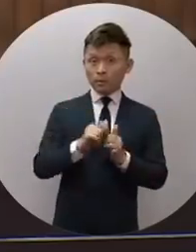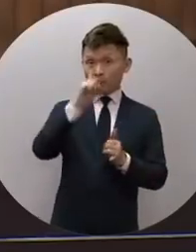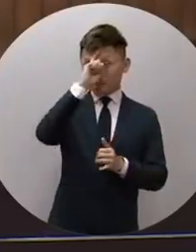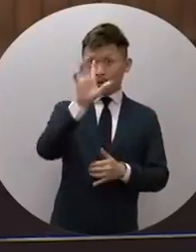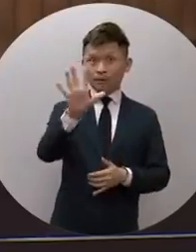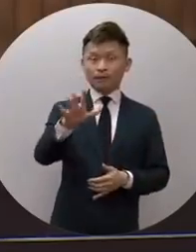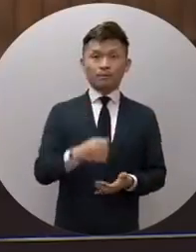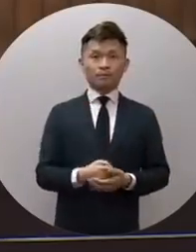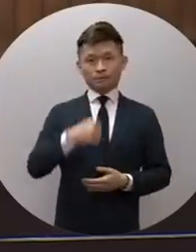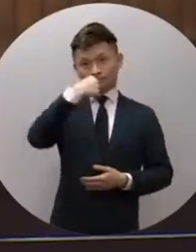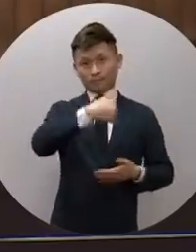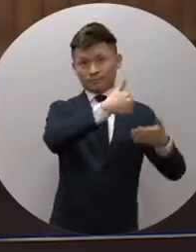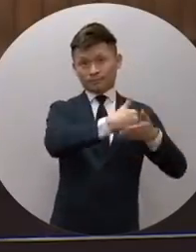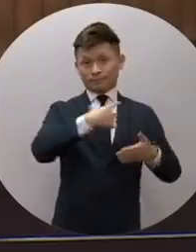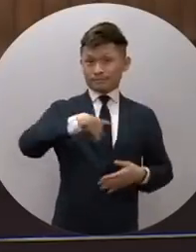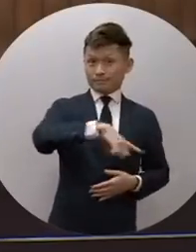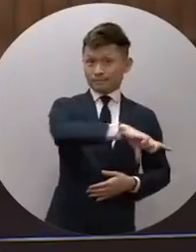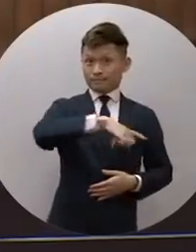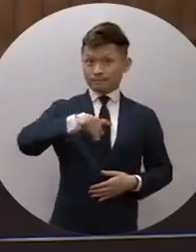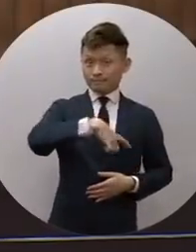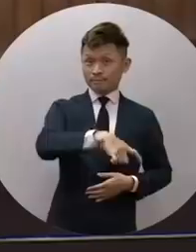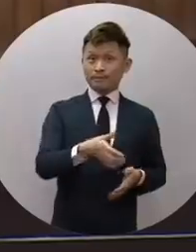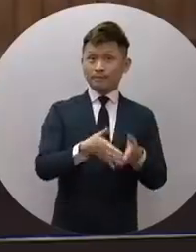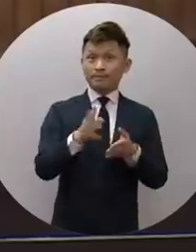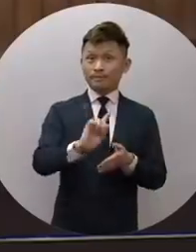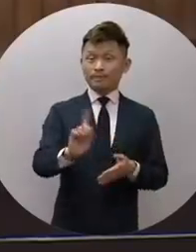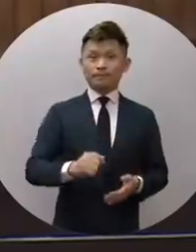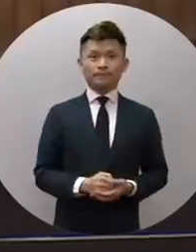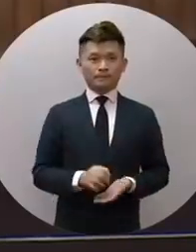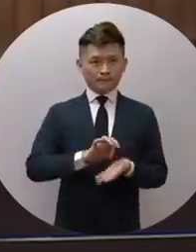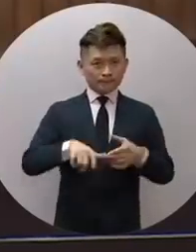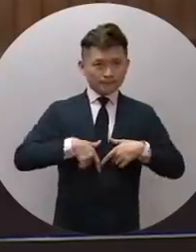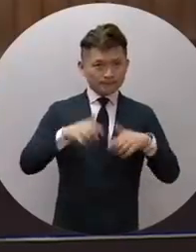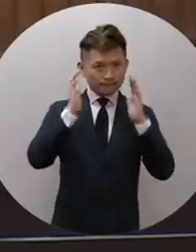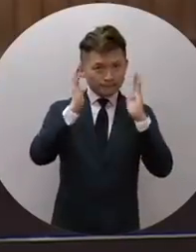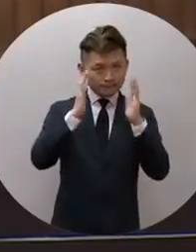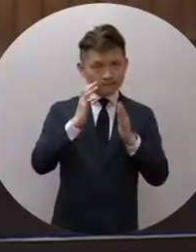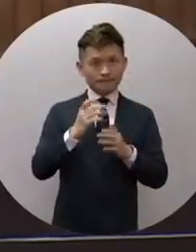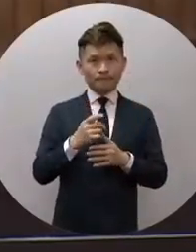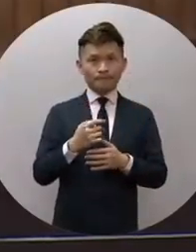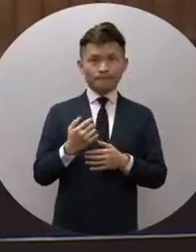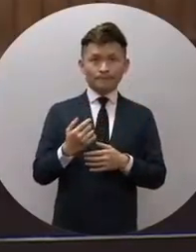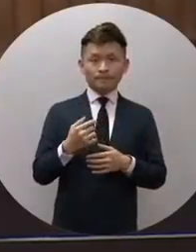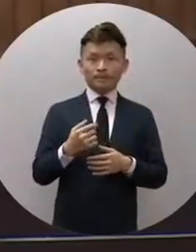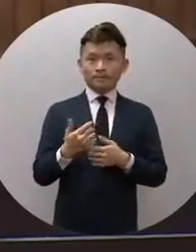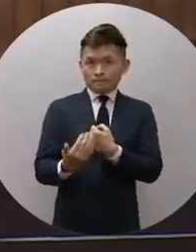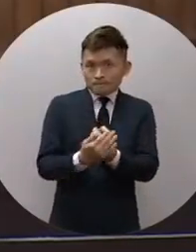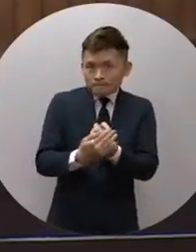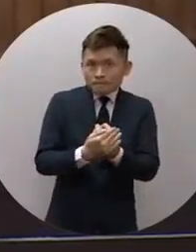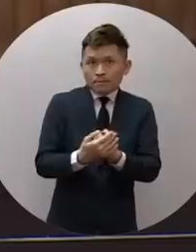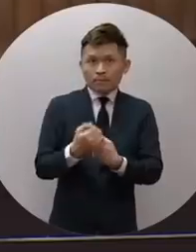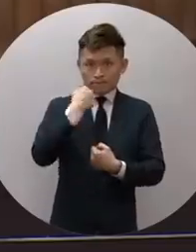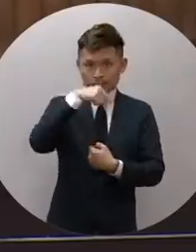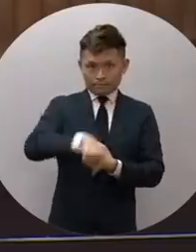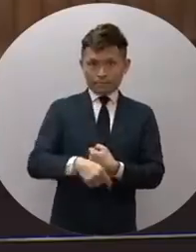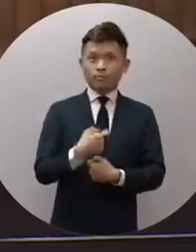此，两岸双方都必须用心来紧锁这块中华儿女的宝地